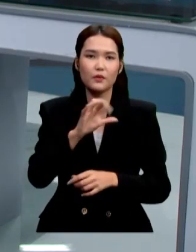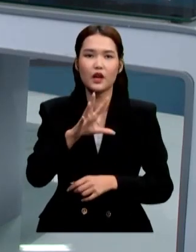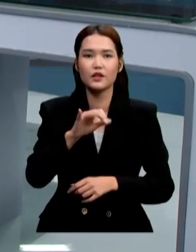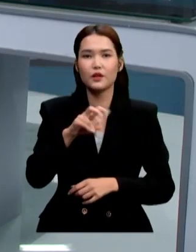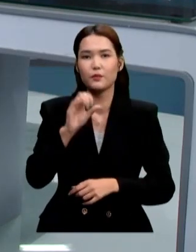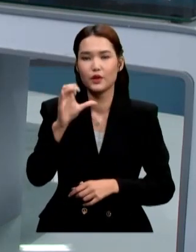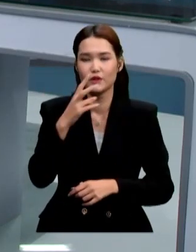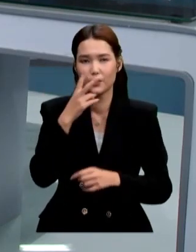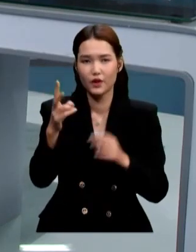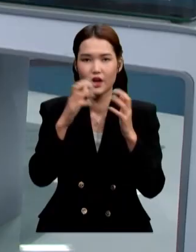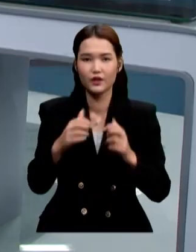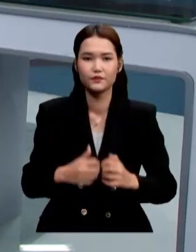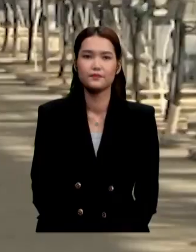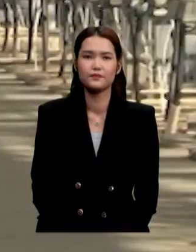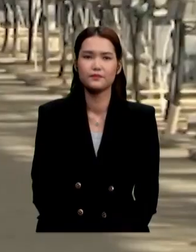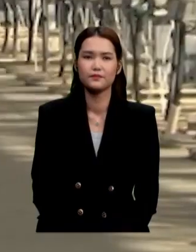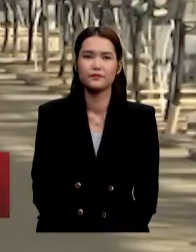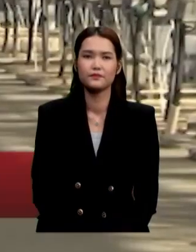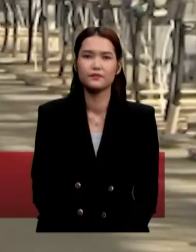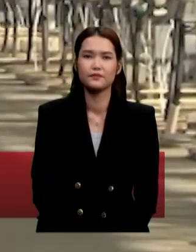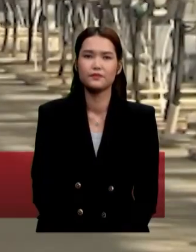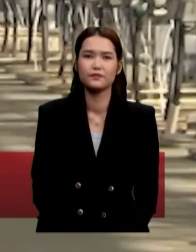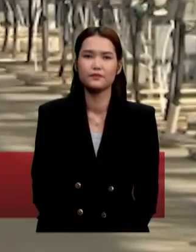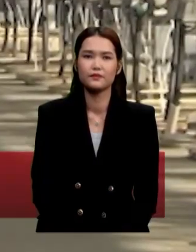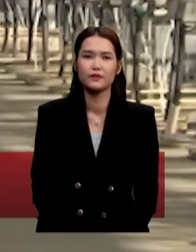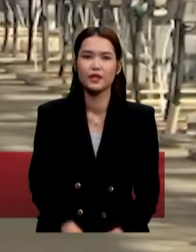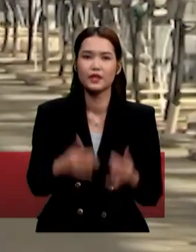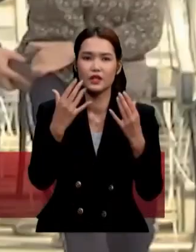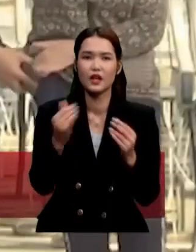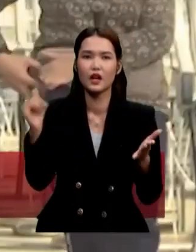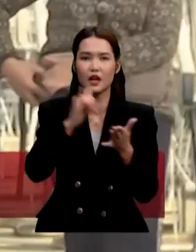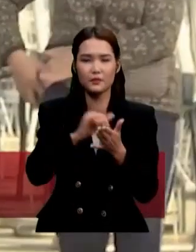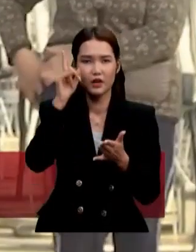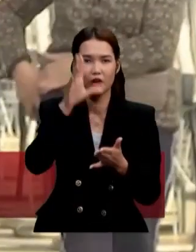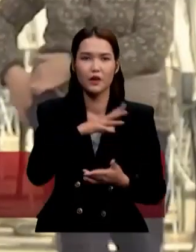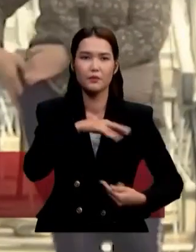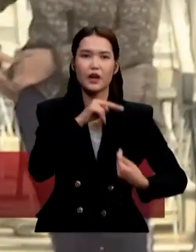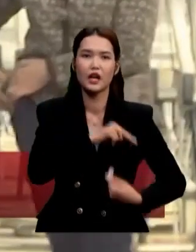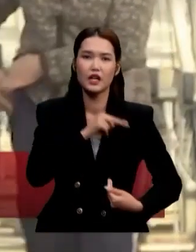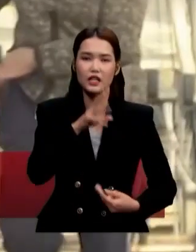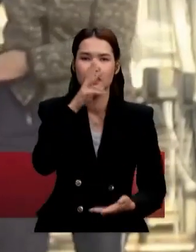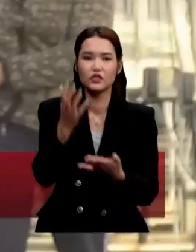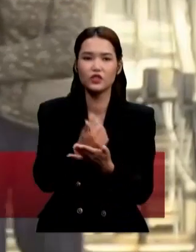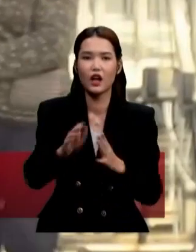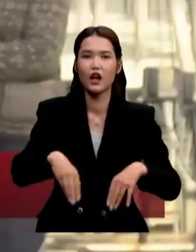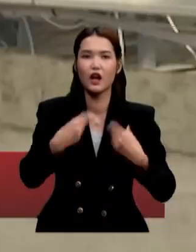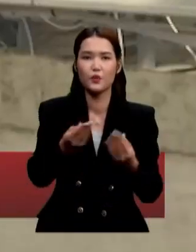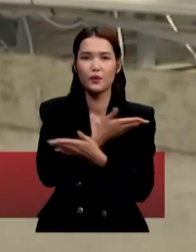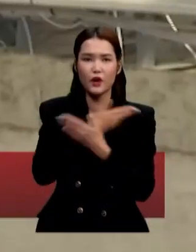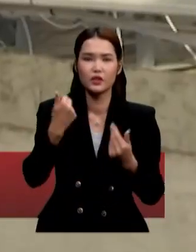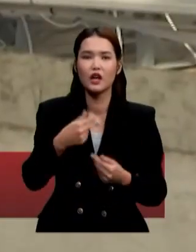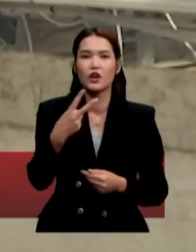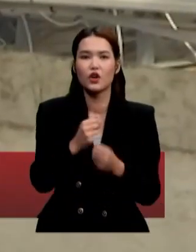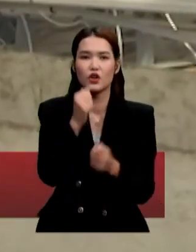Есенбек Санатұлы анықтап көрді. Бұл жылыжайда 50-дей адам еңбек ететін. 3 айдан аса жалақы бермегеннен кейін 20-ға